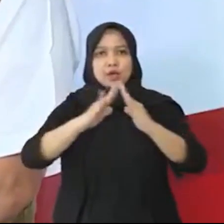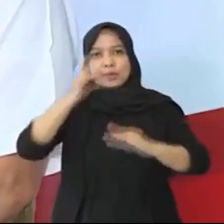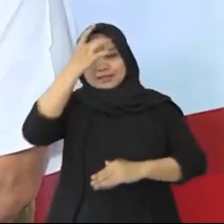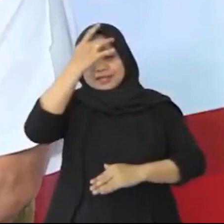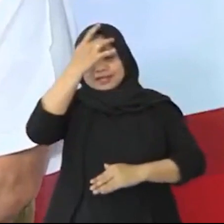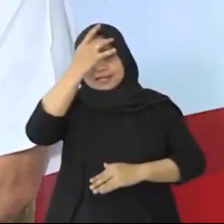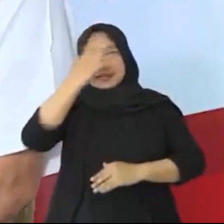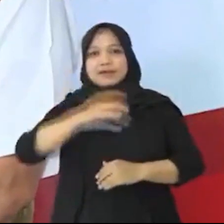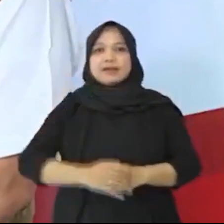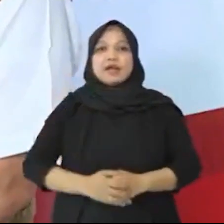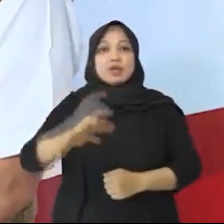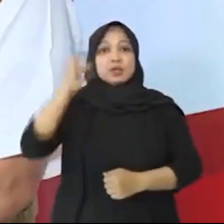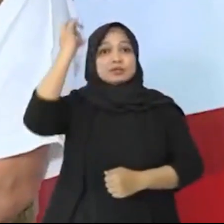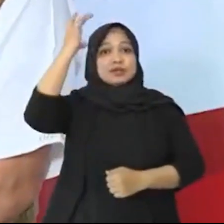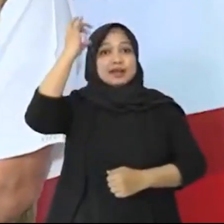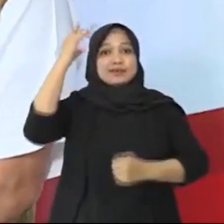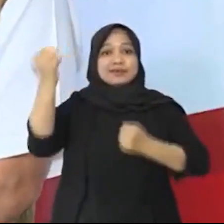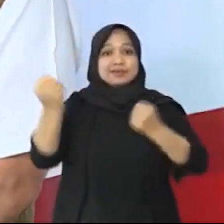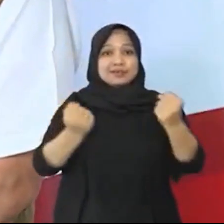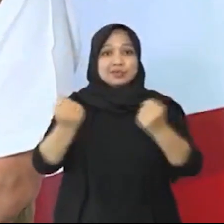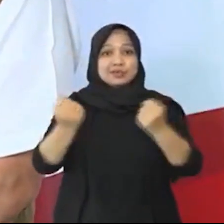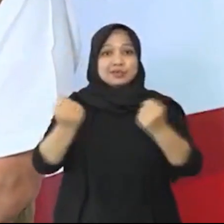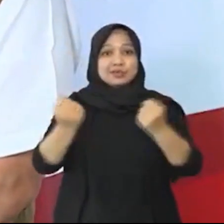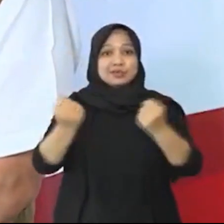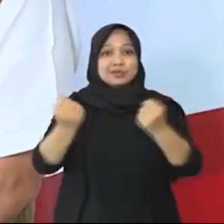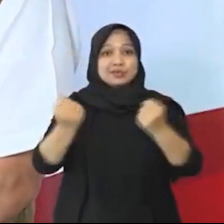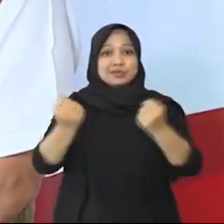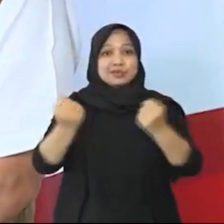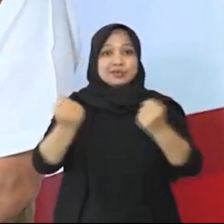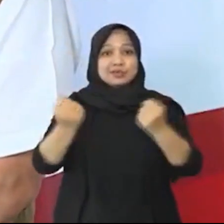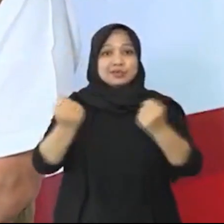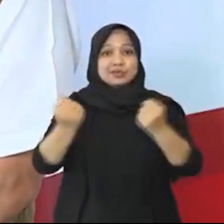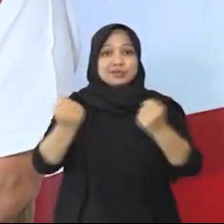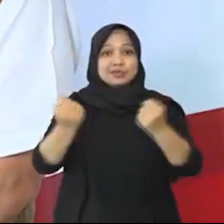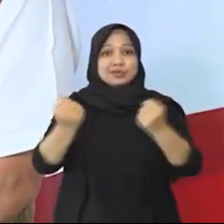mobil jenazah pengemudi mobil